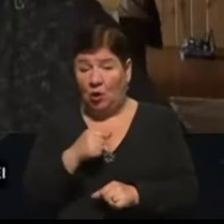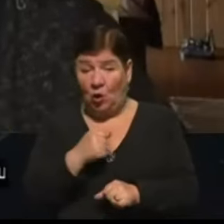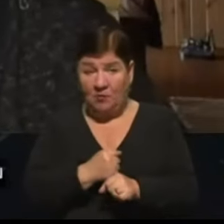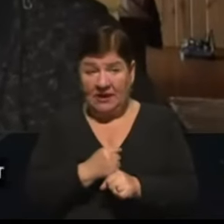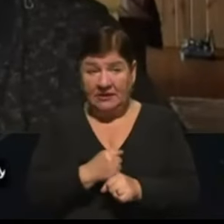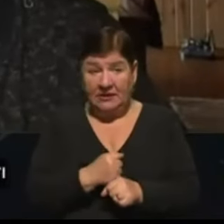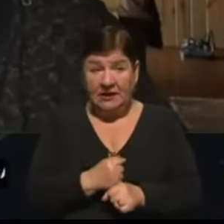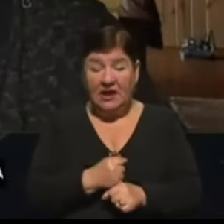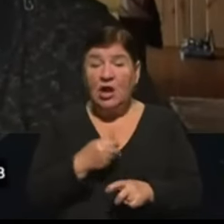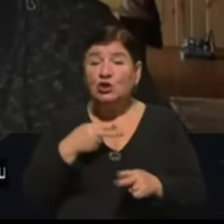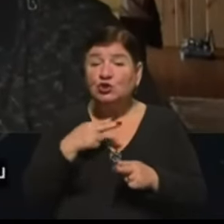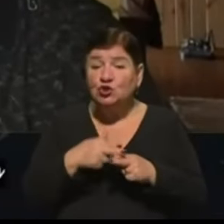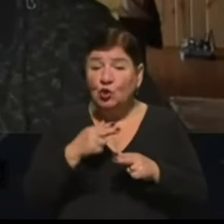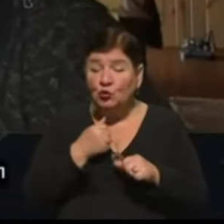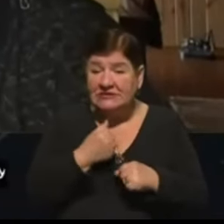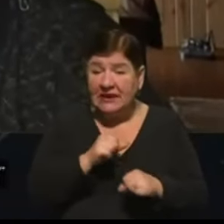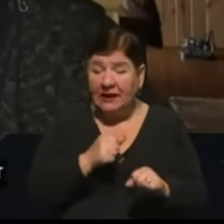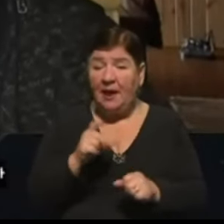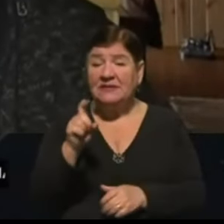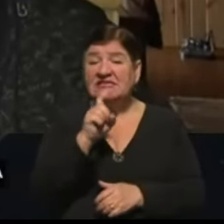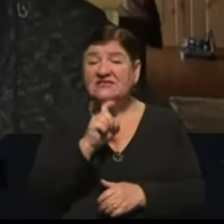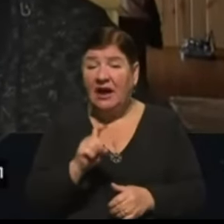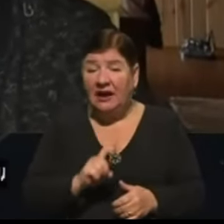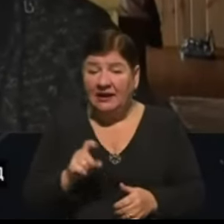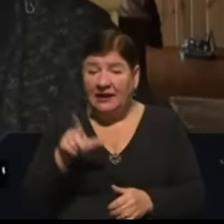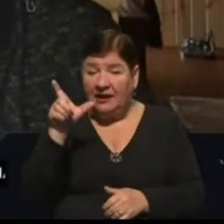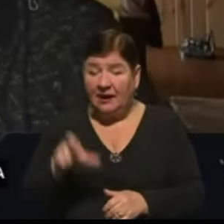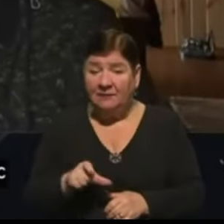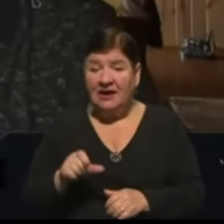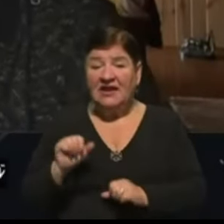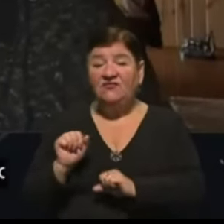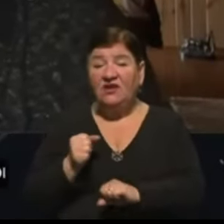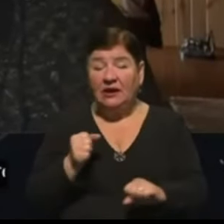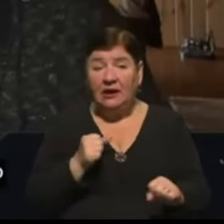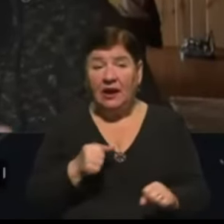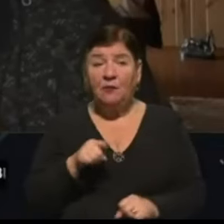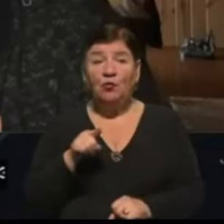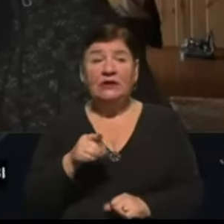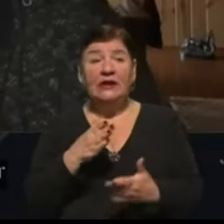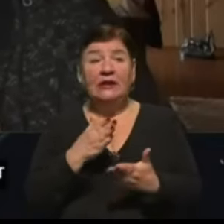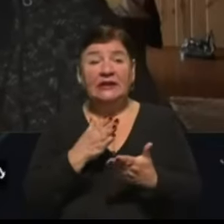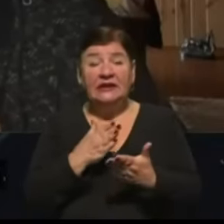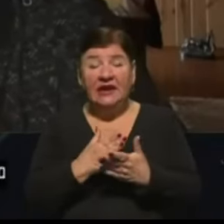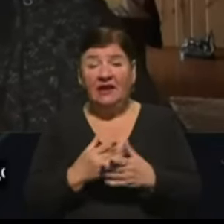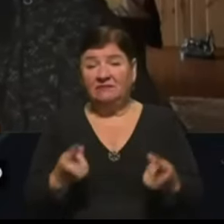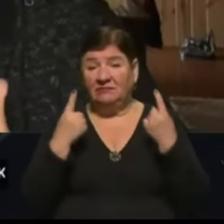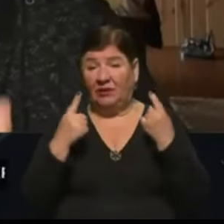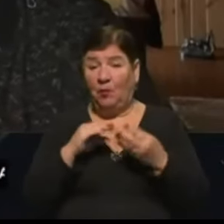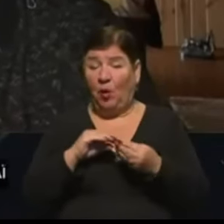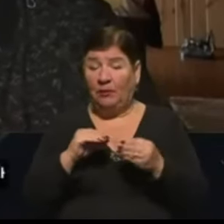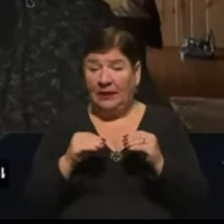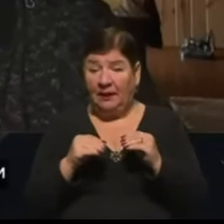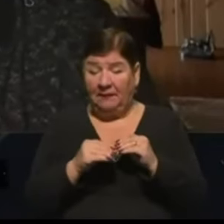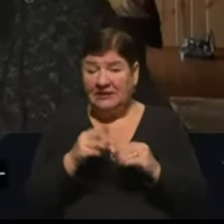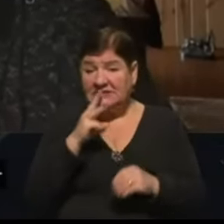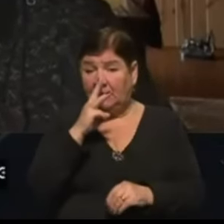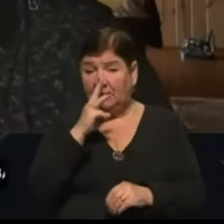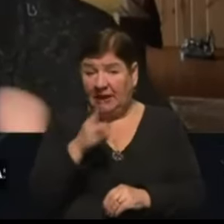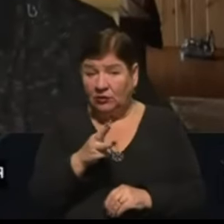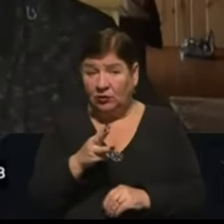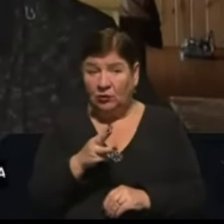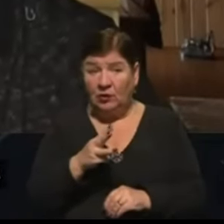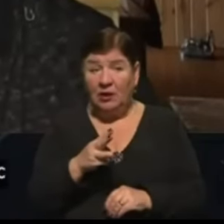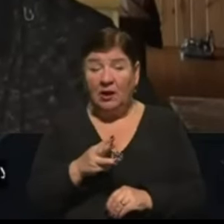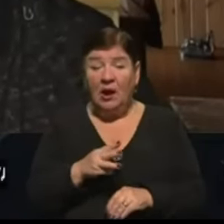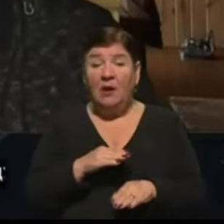роблять. Слюсарям, зварникам, двірникам. У них шалена проблема зараз з зарплатнею, тариф